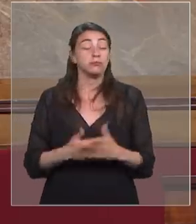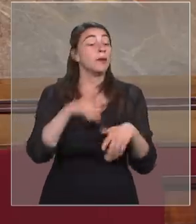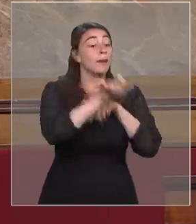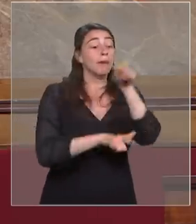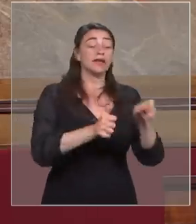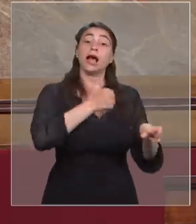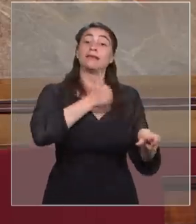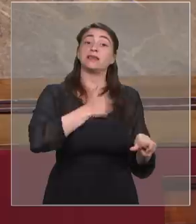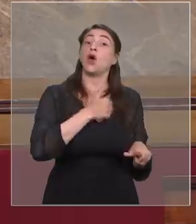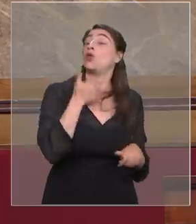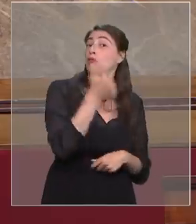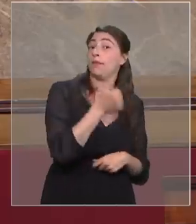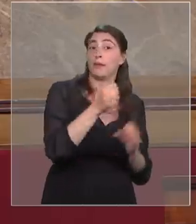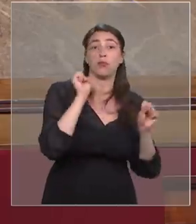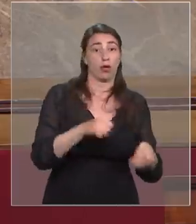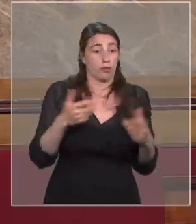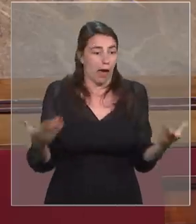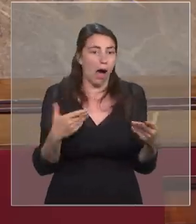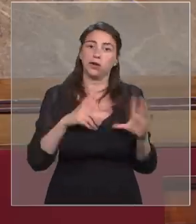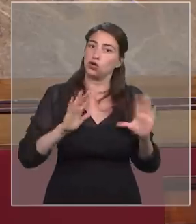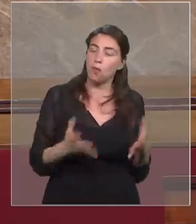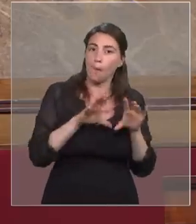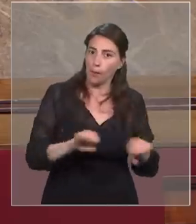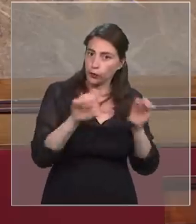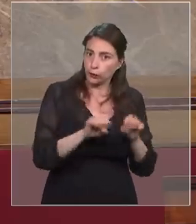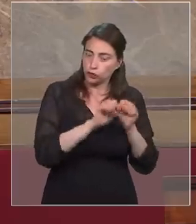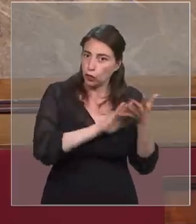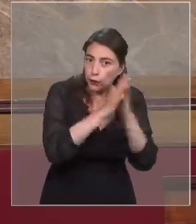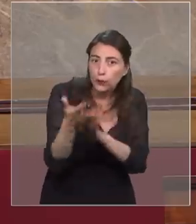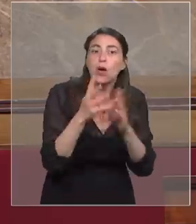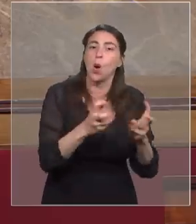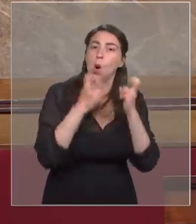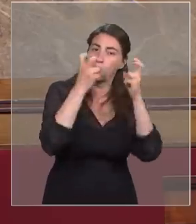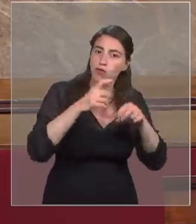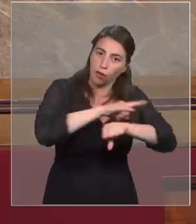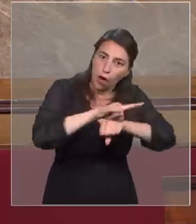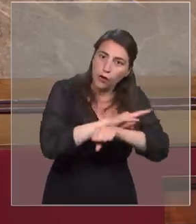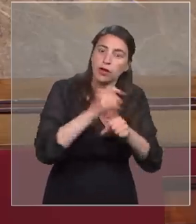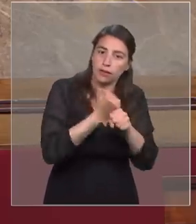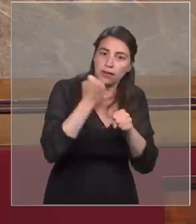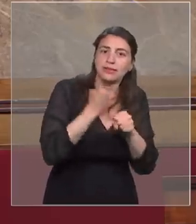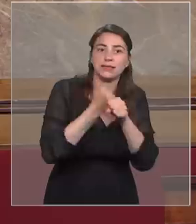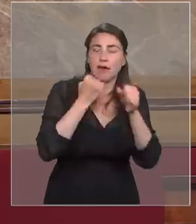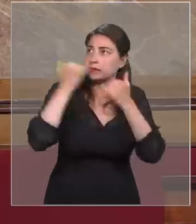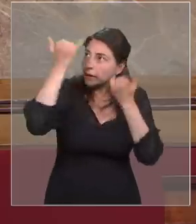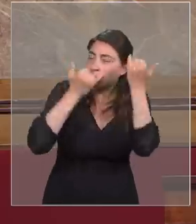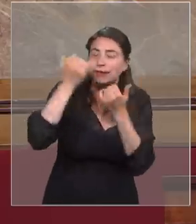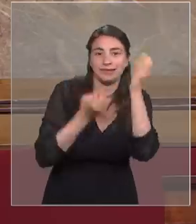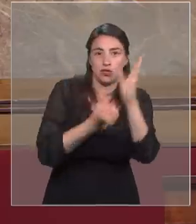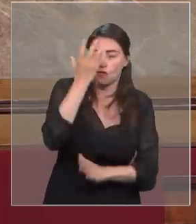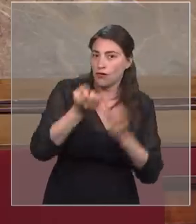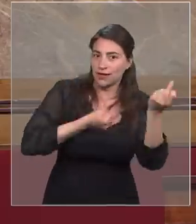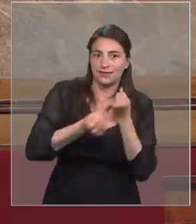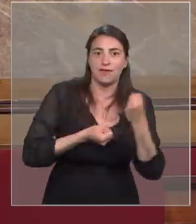côté, ont su réagir en faisant évoluer leur mode de production, en adaptant leurs horaires de travail, en imaginant de nouveaux services, ils ont prouvé leur